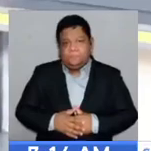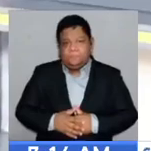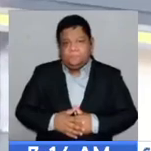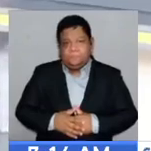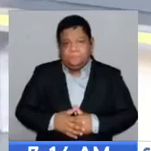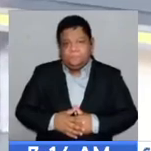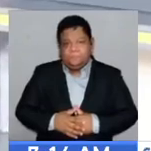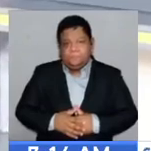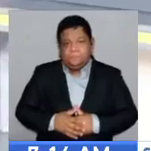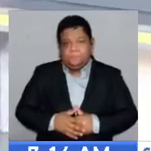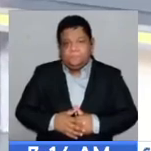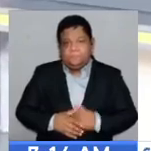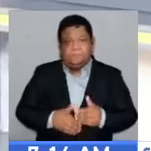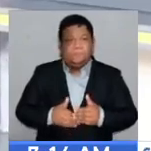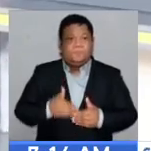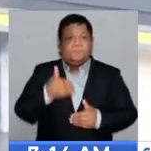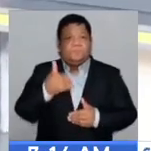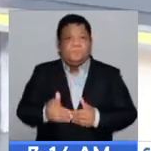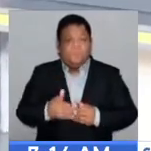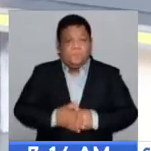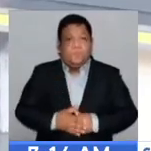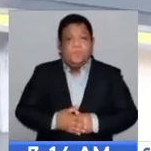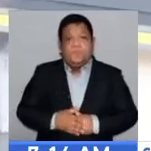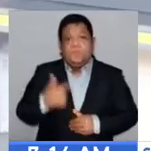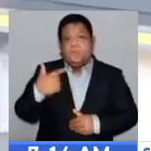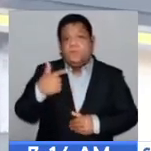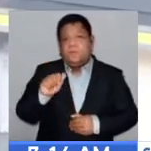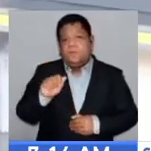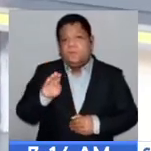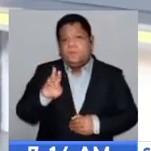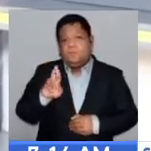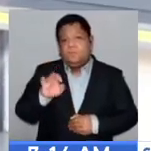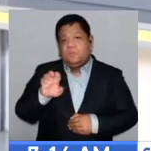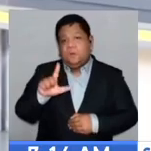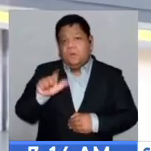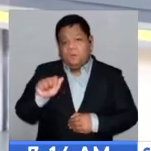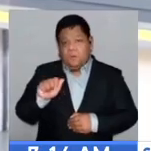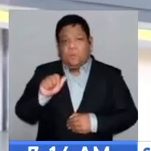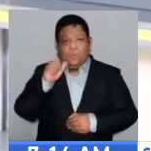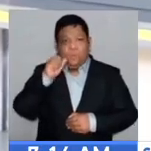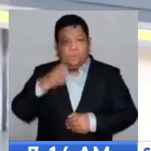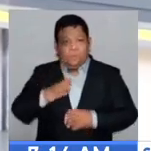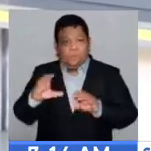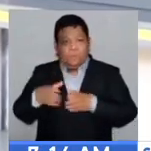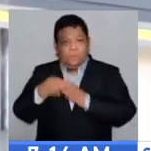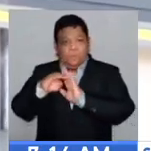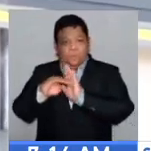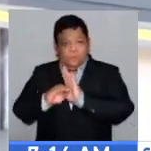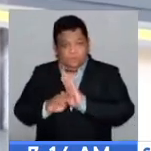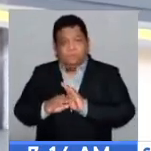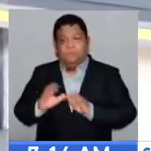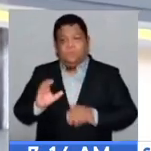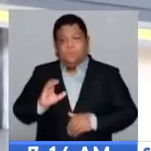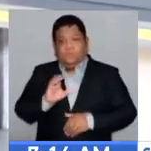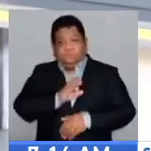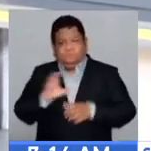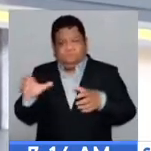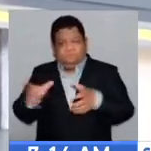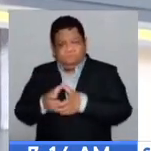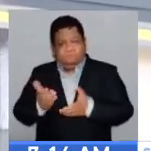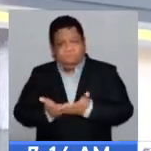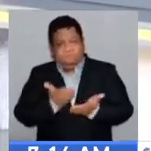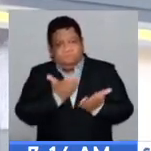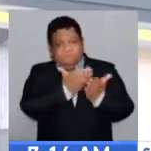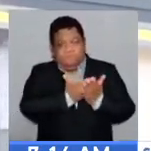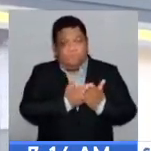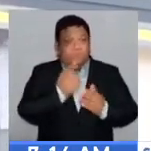Dagay ng joint resolution ng Gabriela Women's Party List at ibang kasama sa mga kabayan block para hilingin na suspindin ang taas singil sa tubig ngayong